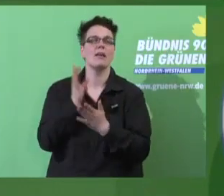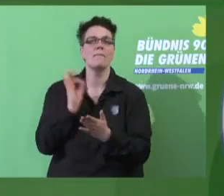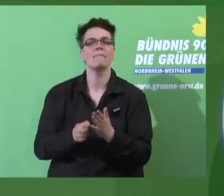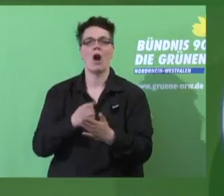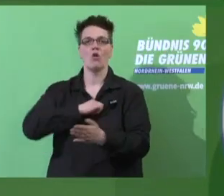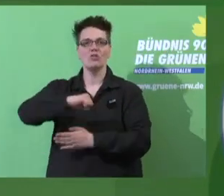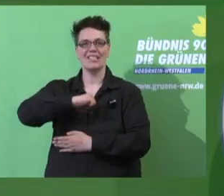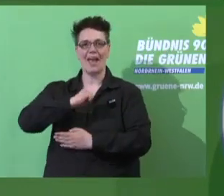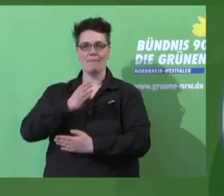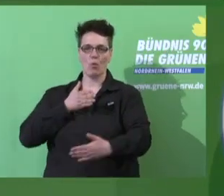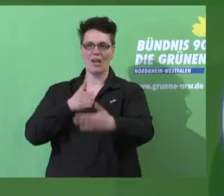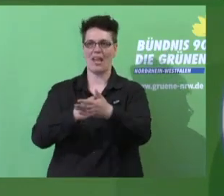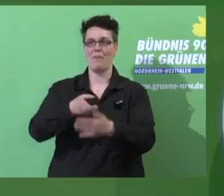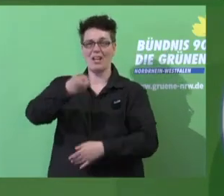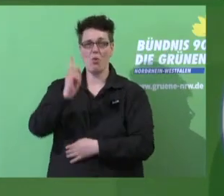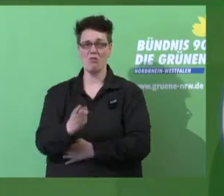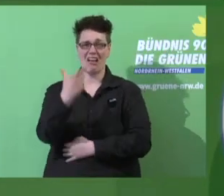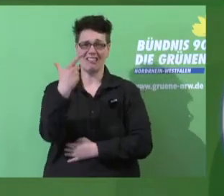ausgerechnet